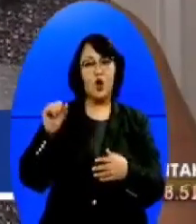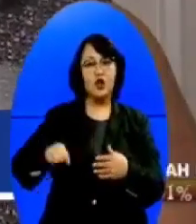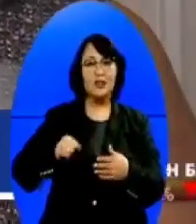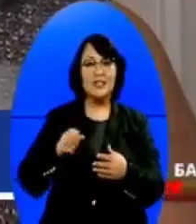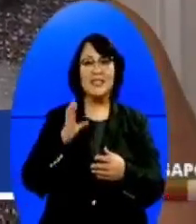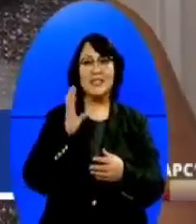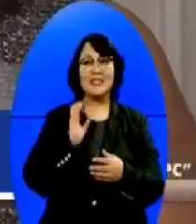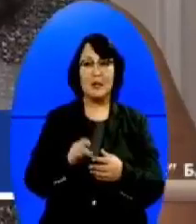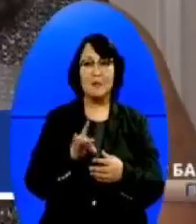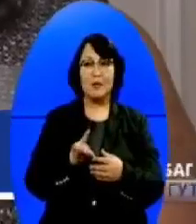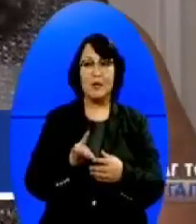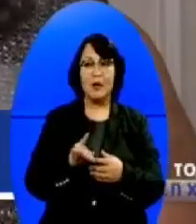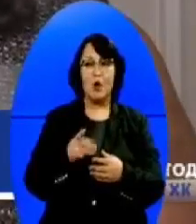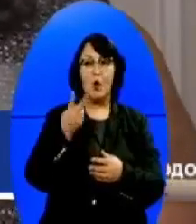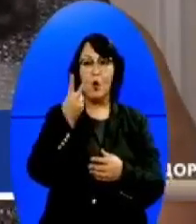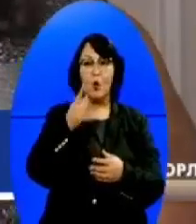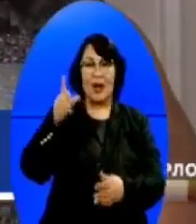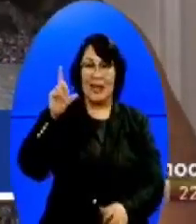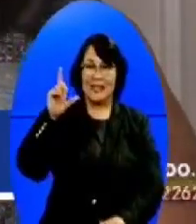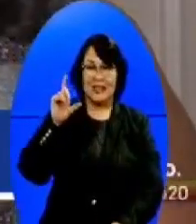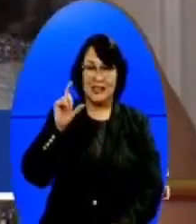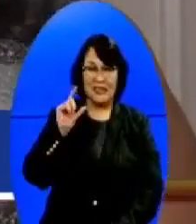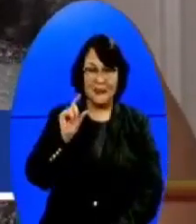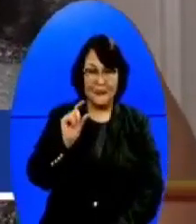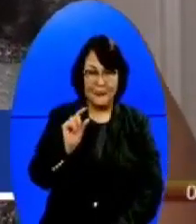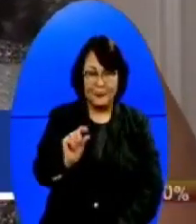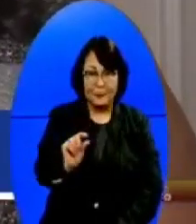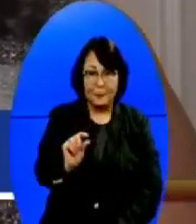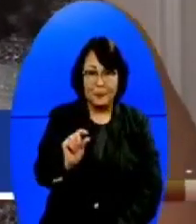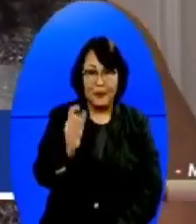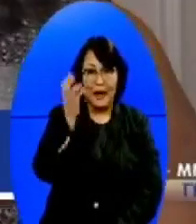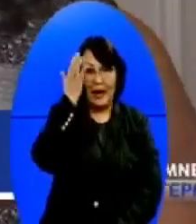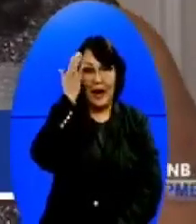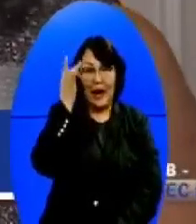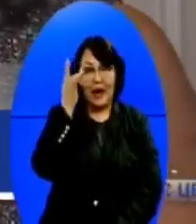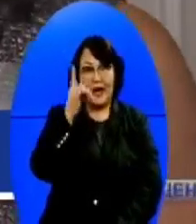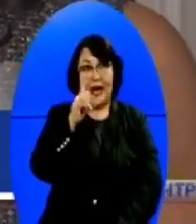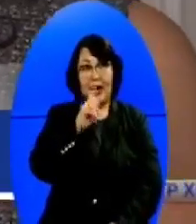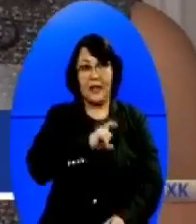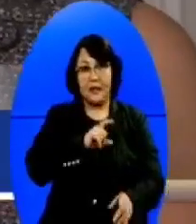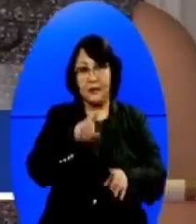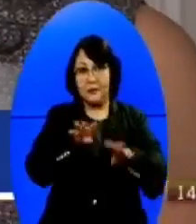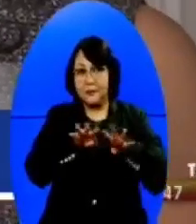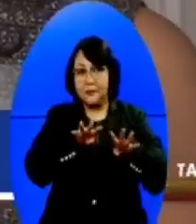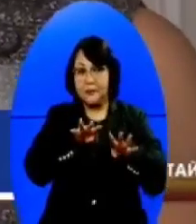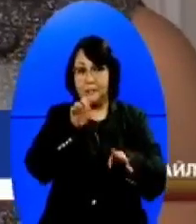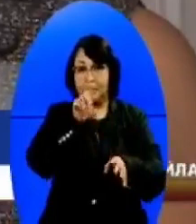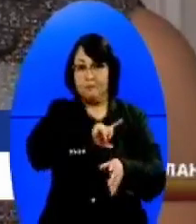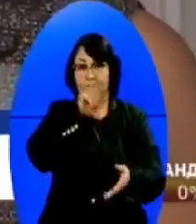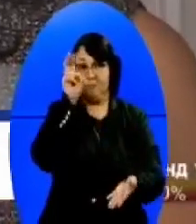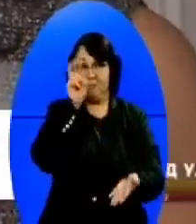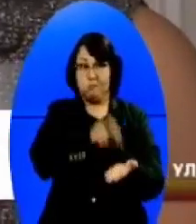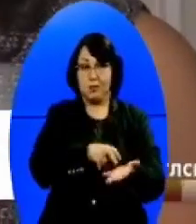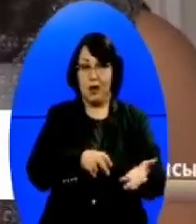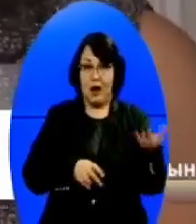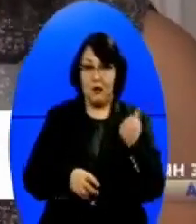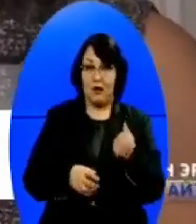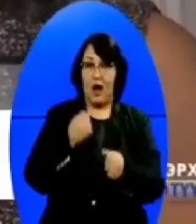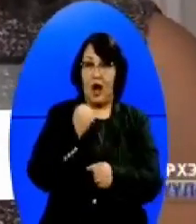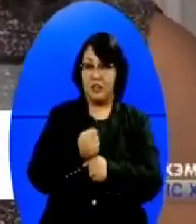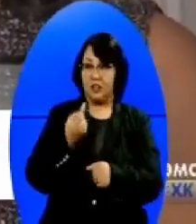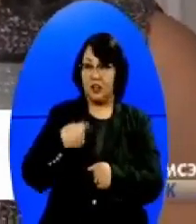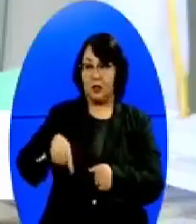авахын тулд нөгөө улсад чинь үнэ хамгийн багасгасаар хамгийн бага үнээр өгөөд авахлаар ерөөс ажилчин хүндээ тодорхой хэмжээний цалин